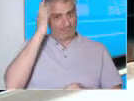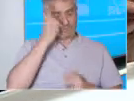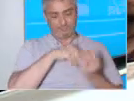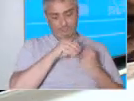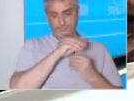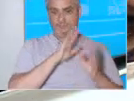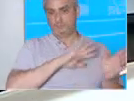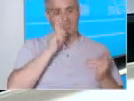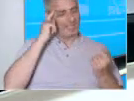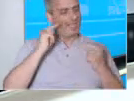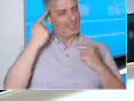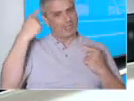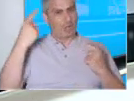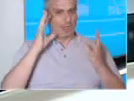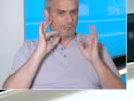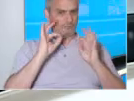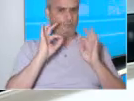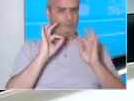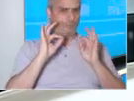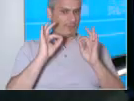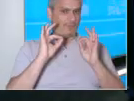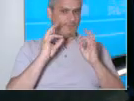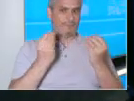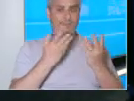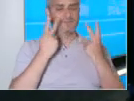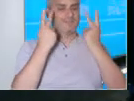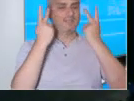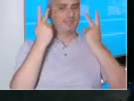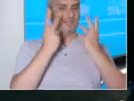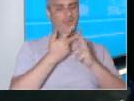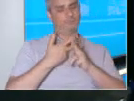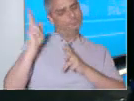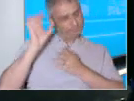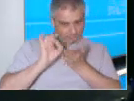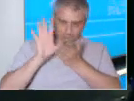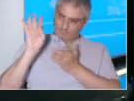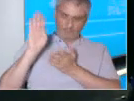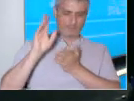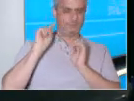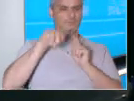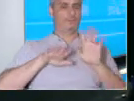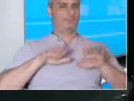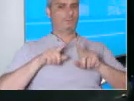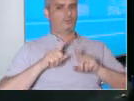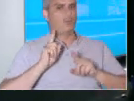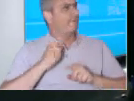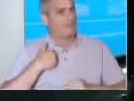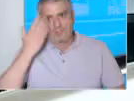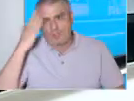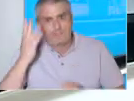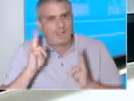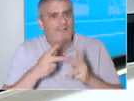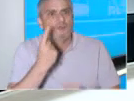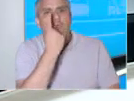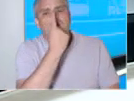מסתדרים, מניחים בצד האידיאולוגיה למען הדבר העיקרי שזה רק לא ביבי, והולכים יחד לממשלה. אבל אני לא מכיר